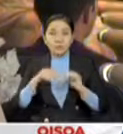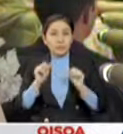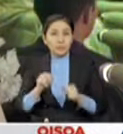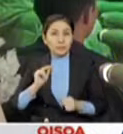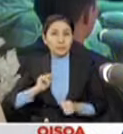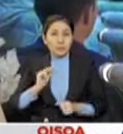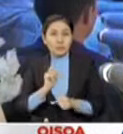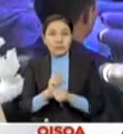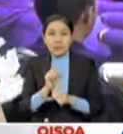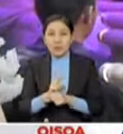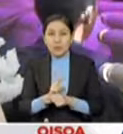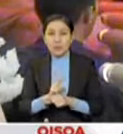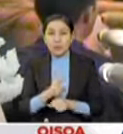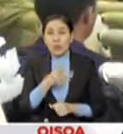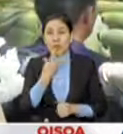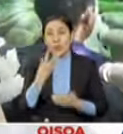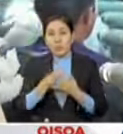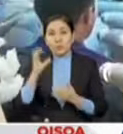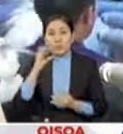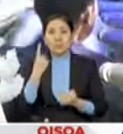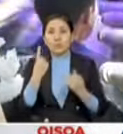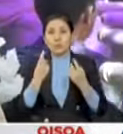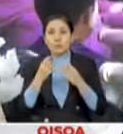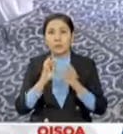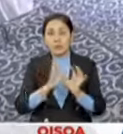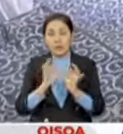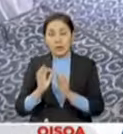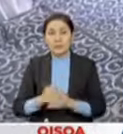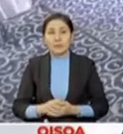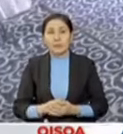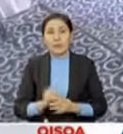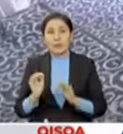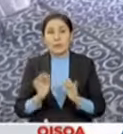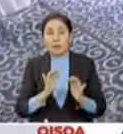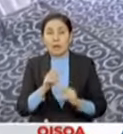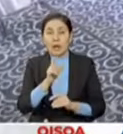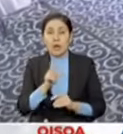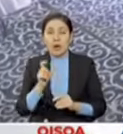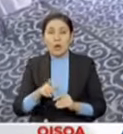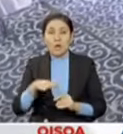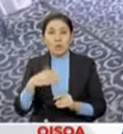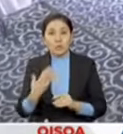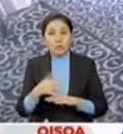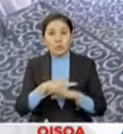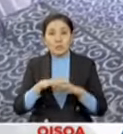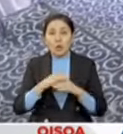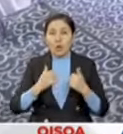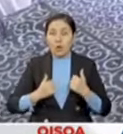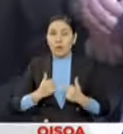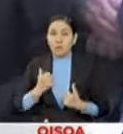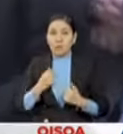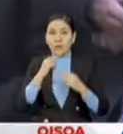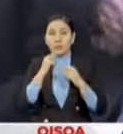odamlarning vazifasi O'zbekistonning buyukligini ta'minlash. Tadbirda aholi o'rtasida obro'-e'tibor qozongan keksa